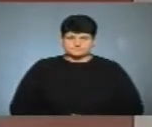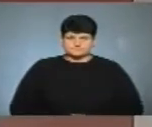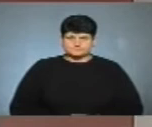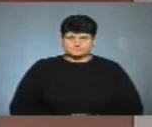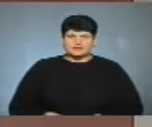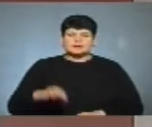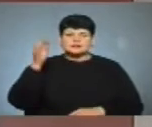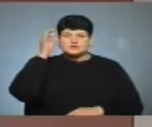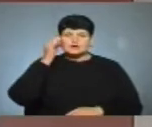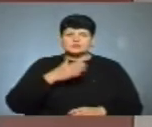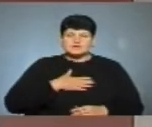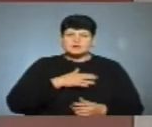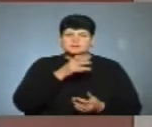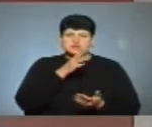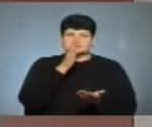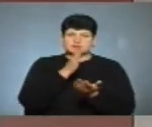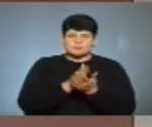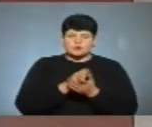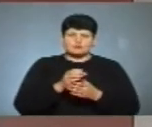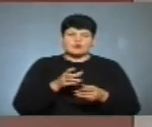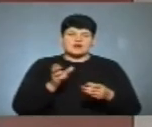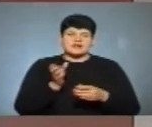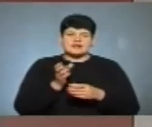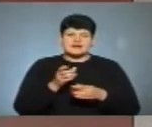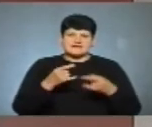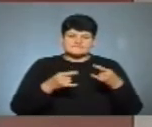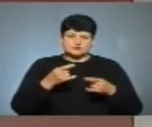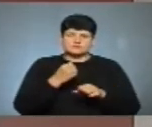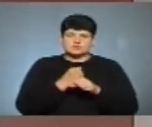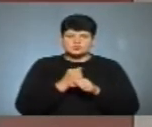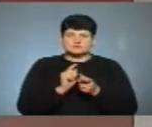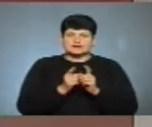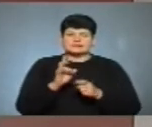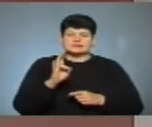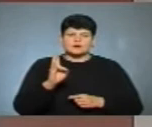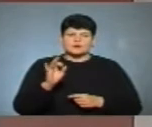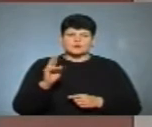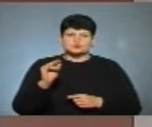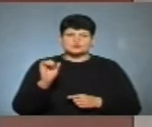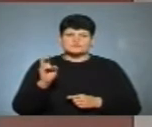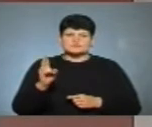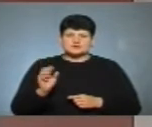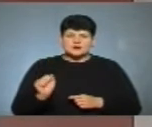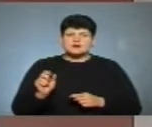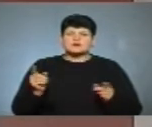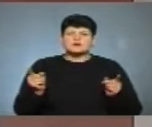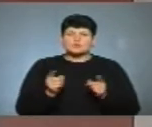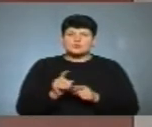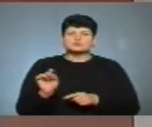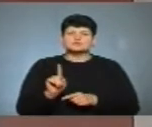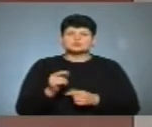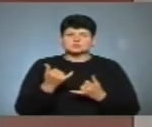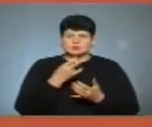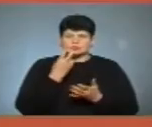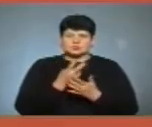Нагадаю, з нами під час прямого ефіру також працює наша сурдоперекладачка Надія Коцовська. І коротко про те, що сьогодні покажемо,